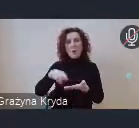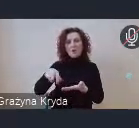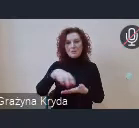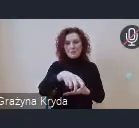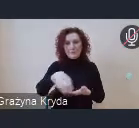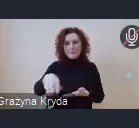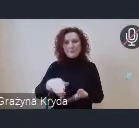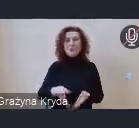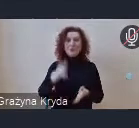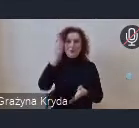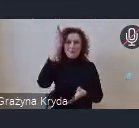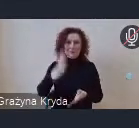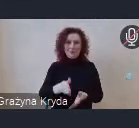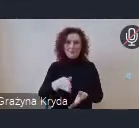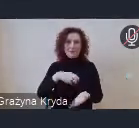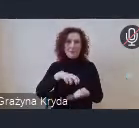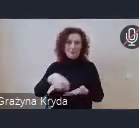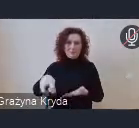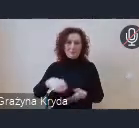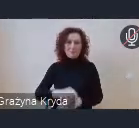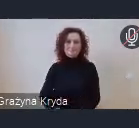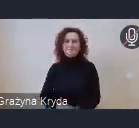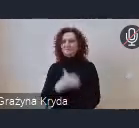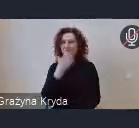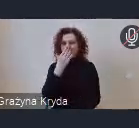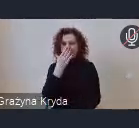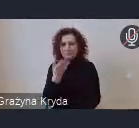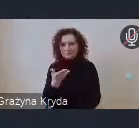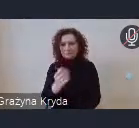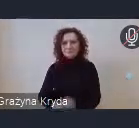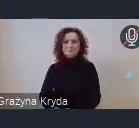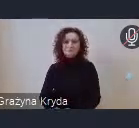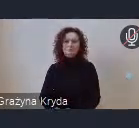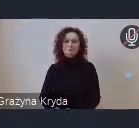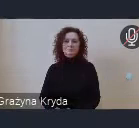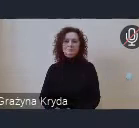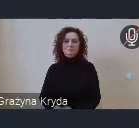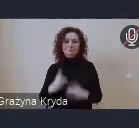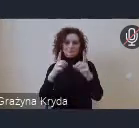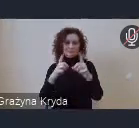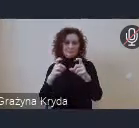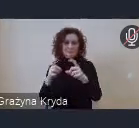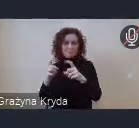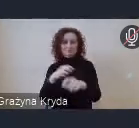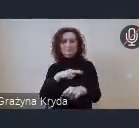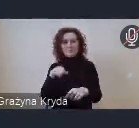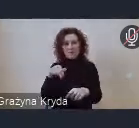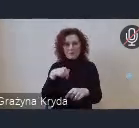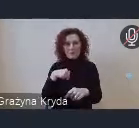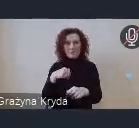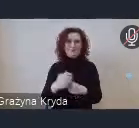poziomie iw pionie Co to oznacza w praktyce zdjęcia są nasze w sensie z audytów które